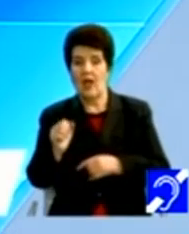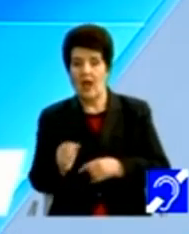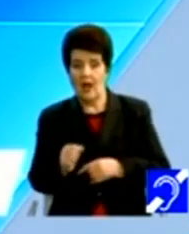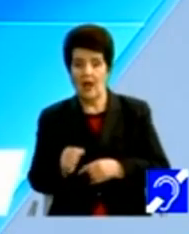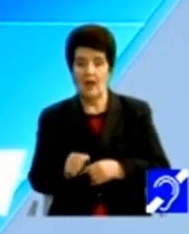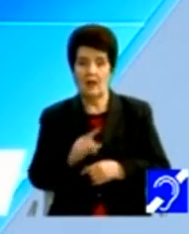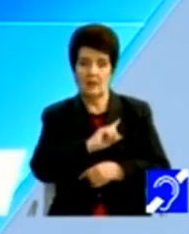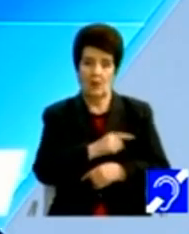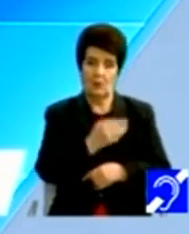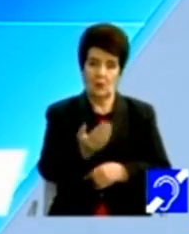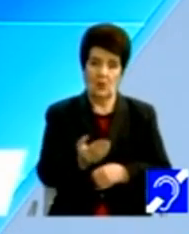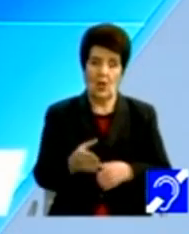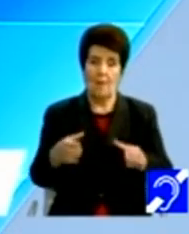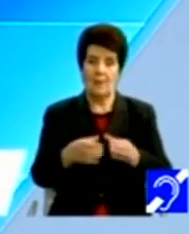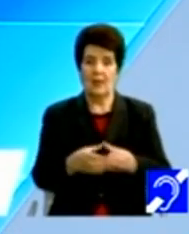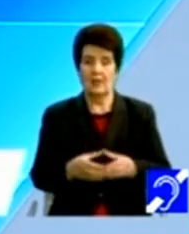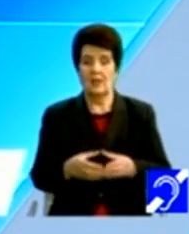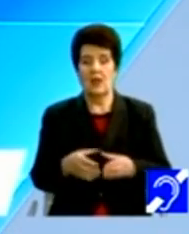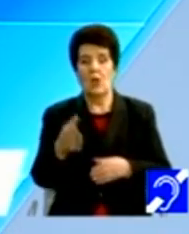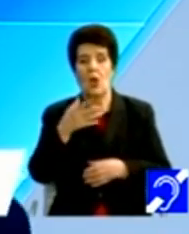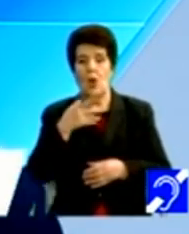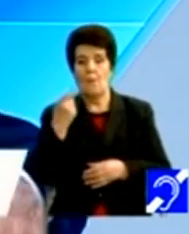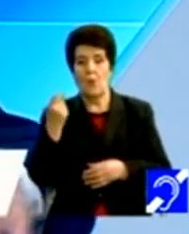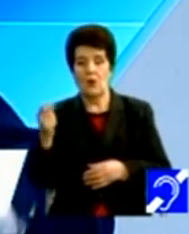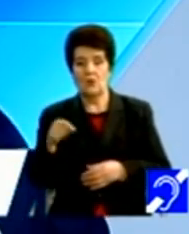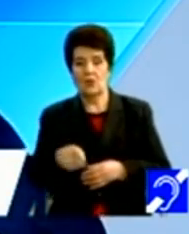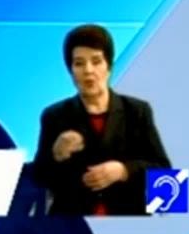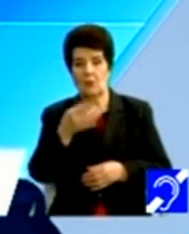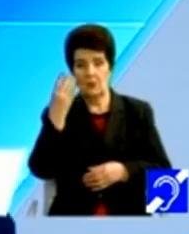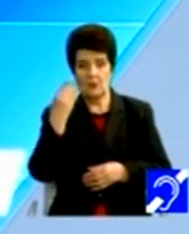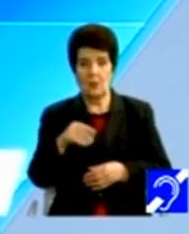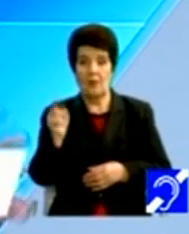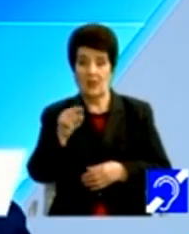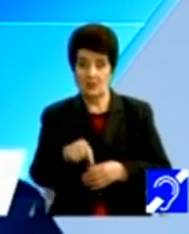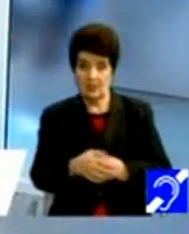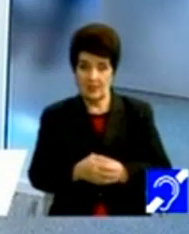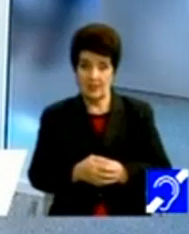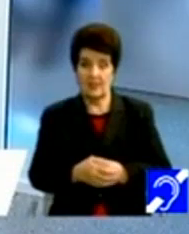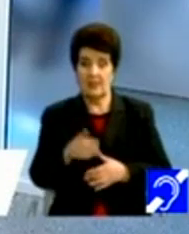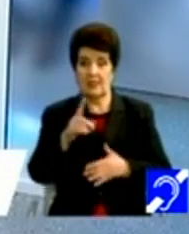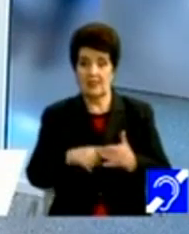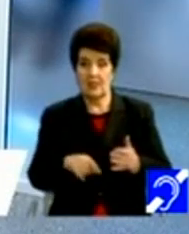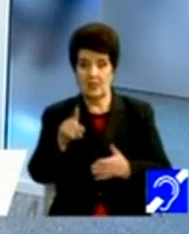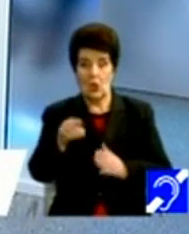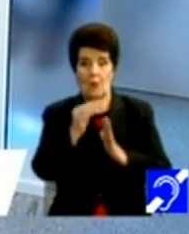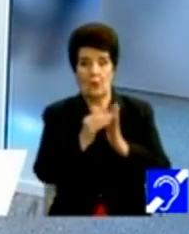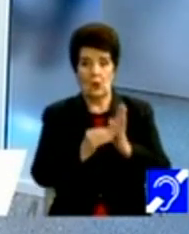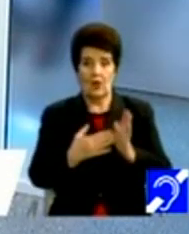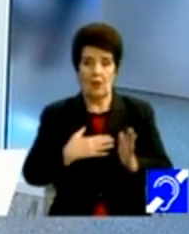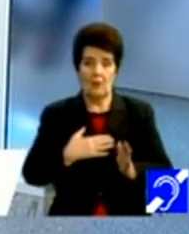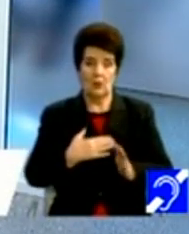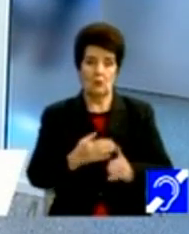între puterile și partidele politice din Republica Moldova. Pe aceste idei este programul